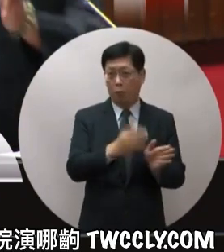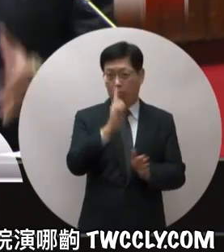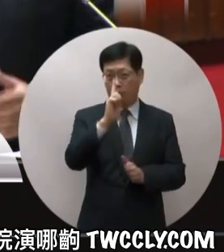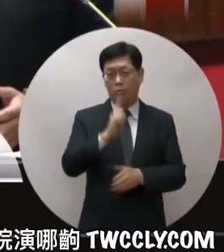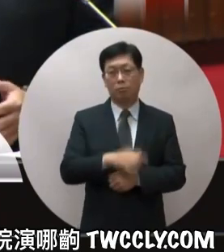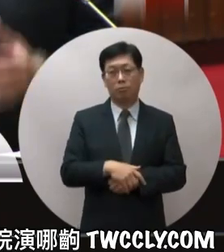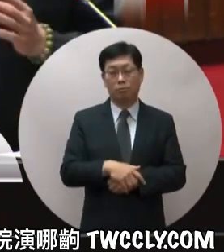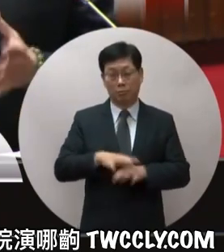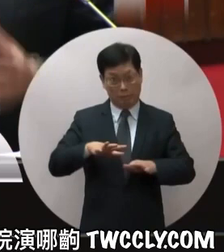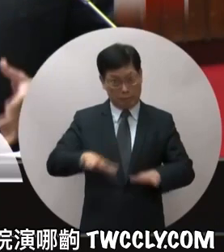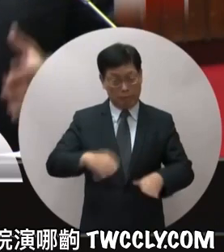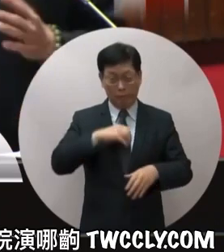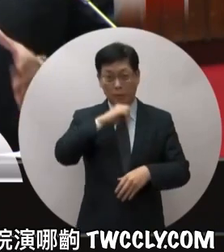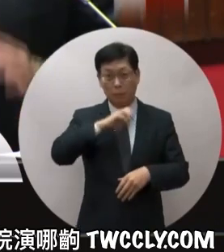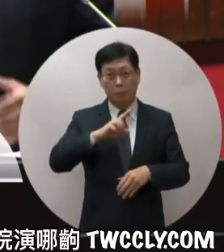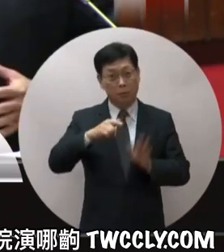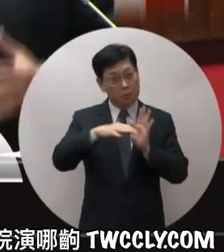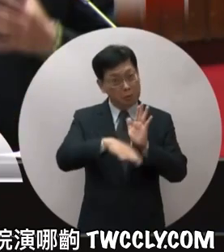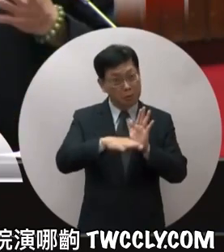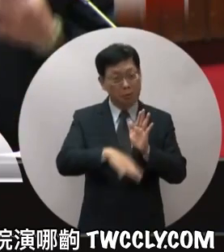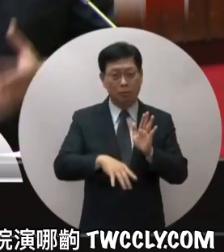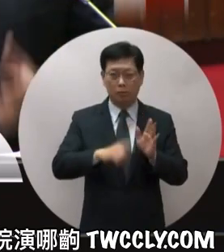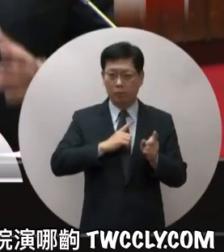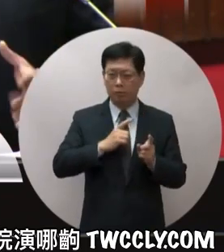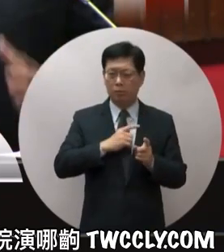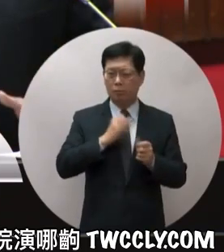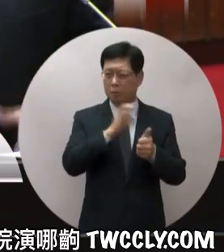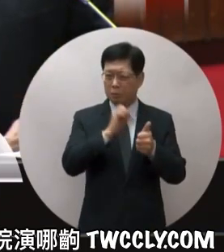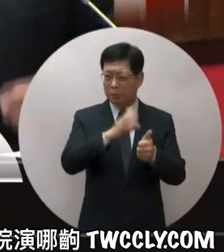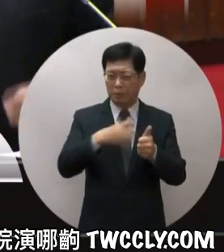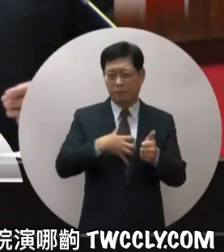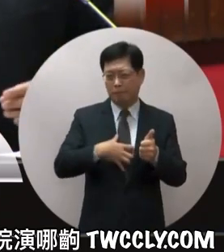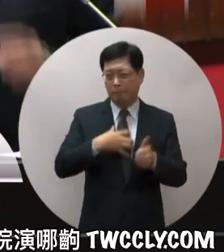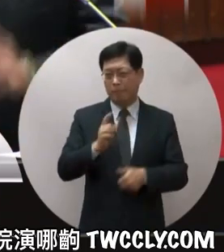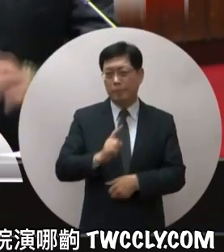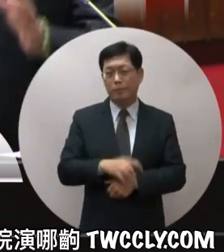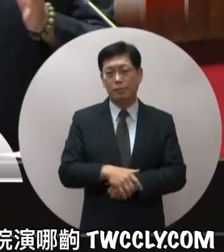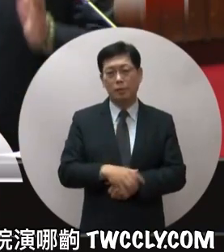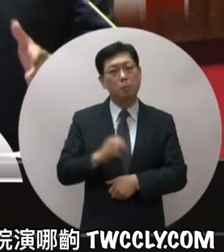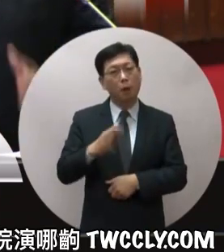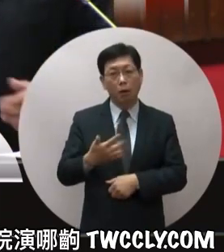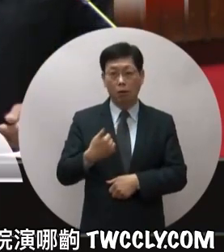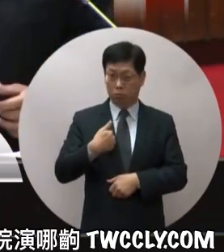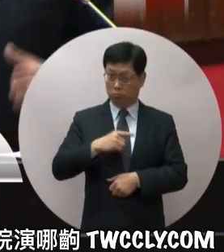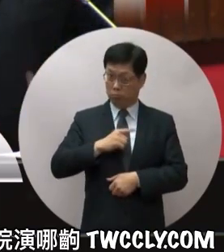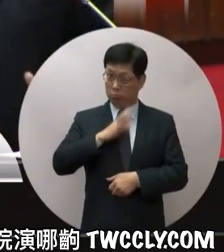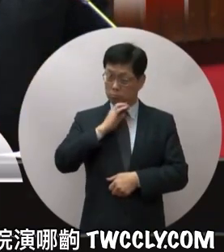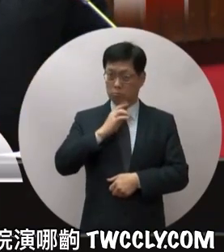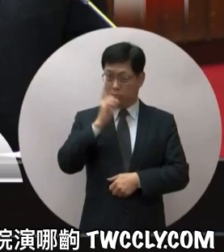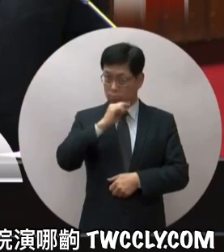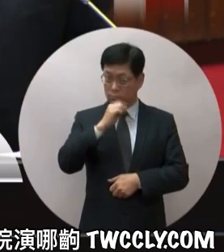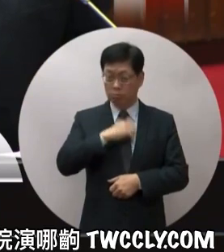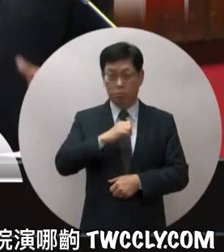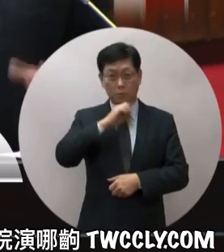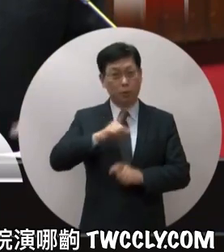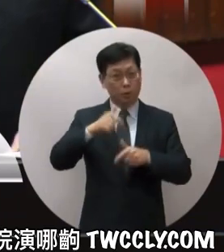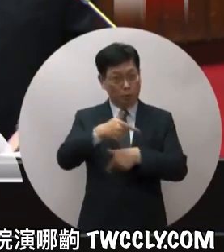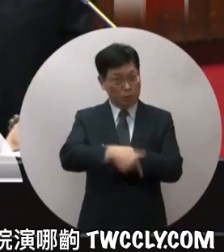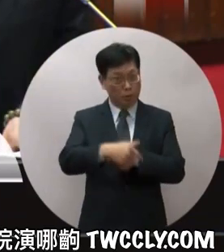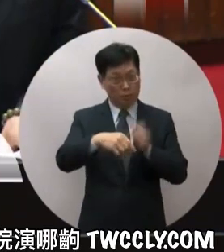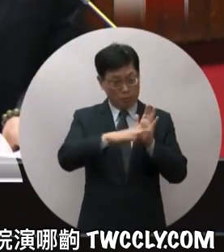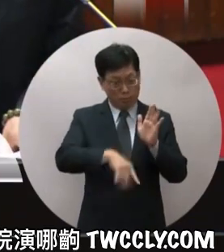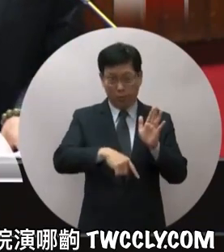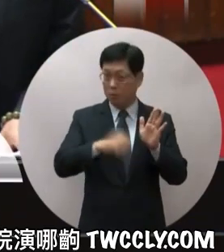我們屏東鄉親都在一起訴苦一起抱怨是說為什麼我們屏東的人為什麼